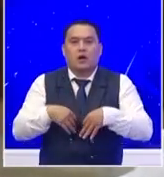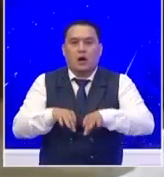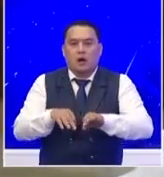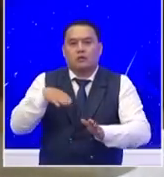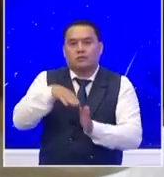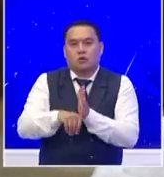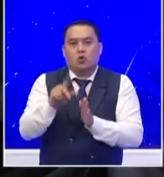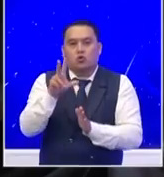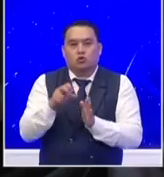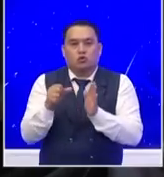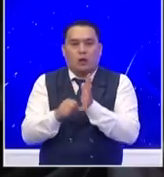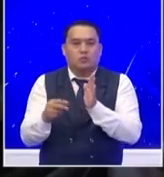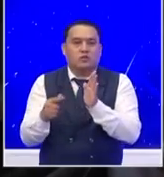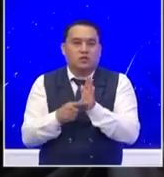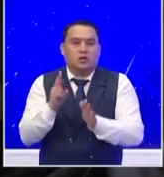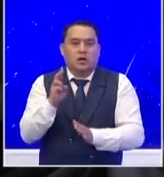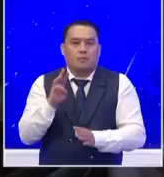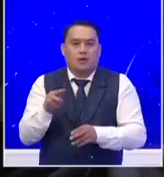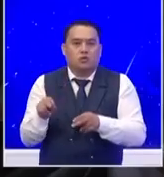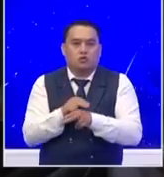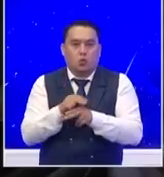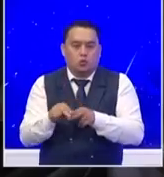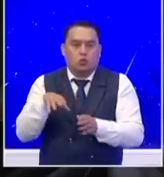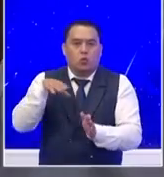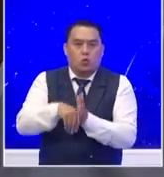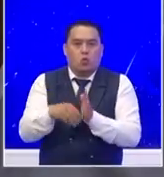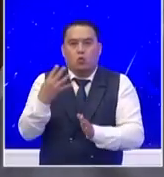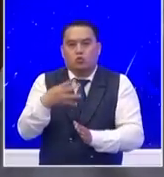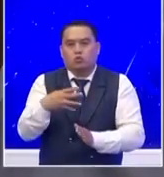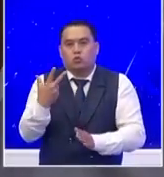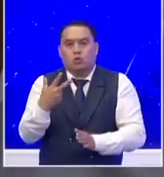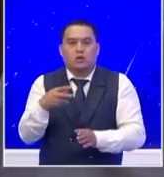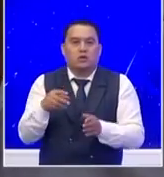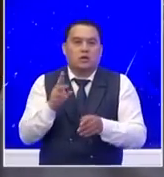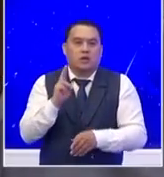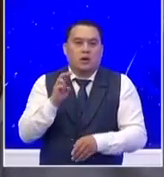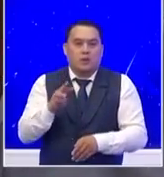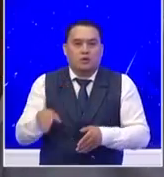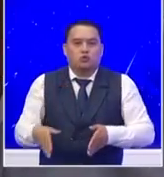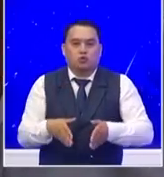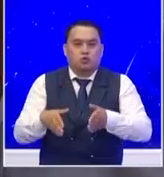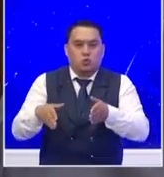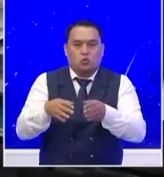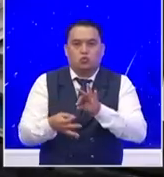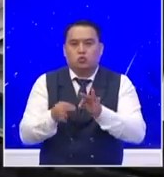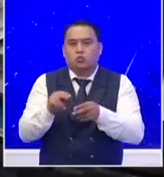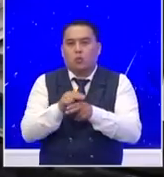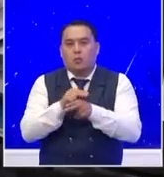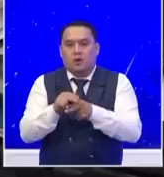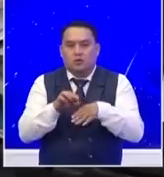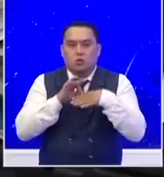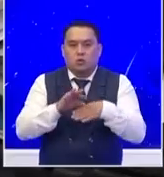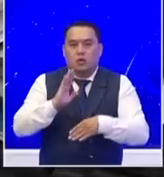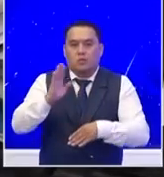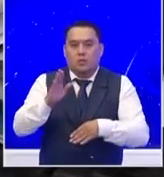жолдарының 367 шақырымына орташа жөндеу қосымша 34,8 шақырымда құрылыс және күрделі жөндеу жұмыстары